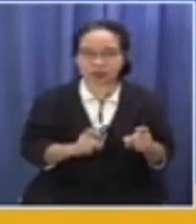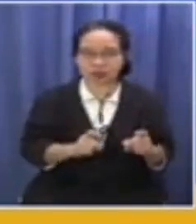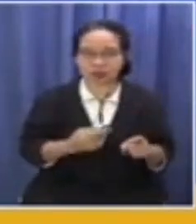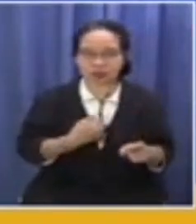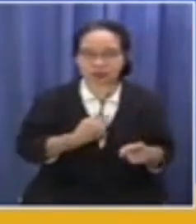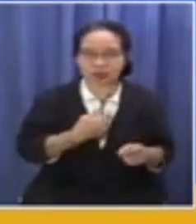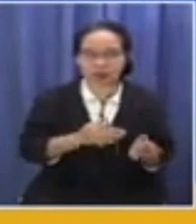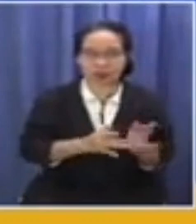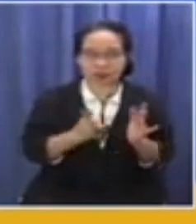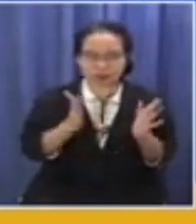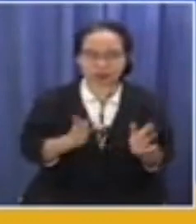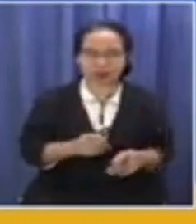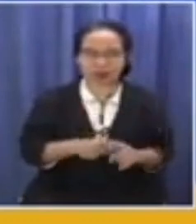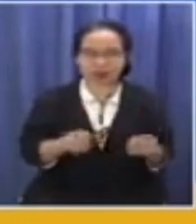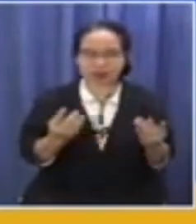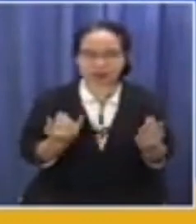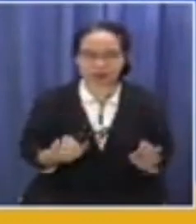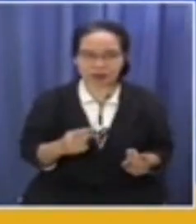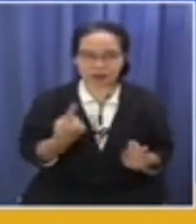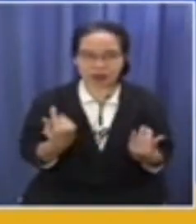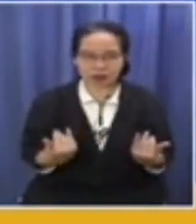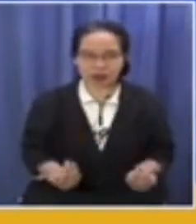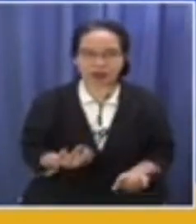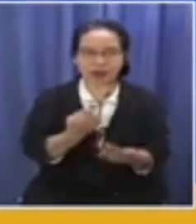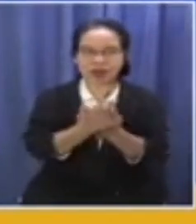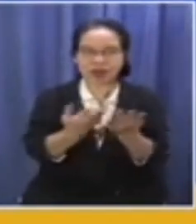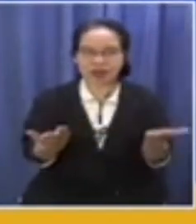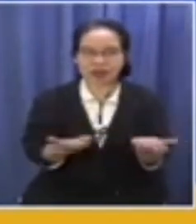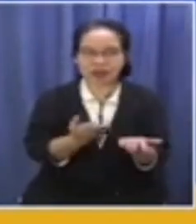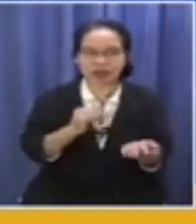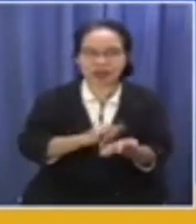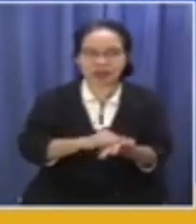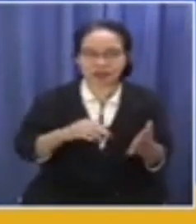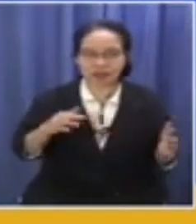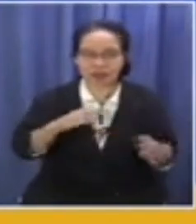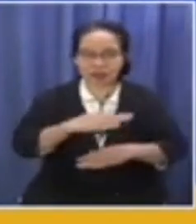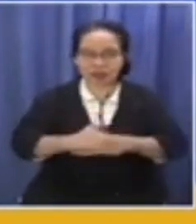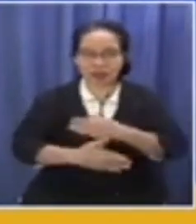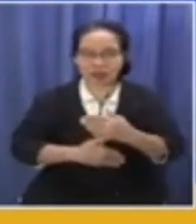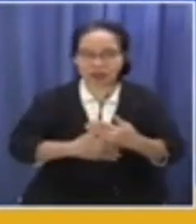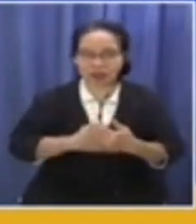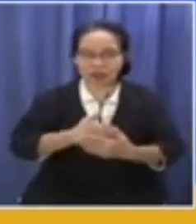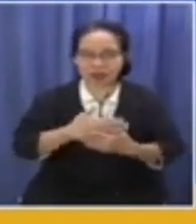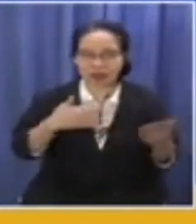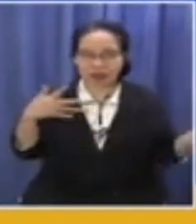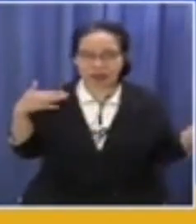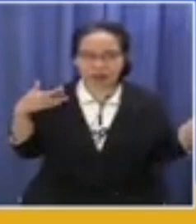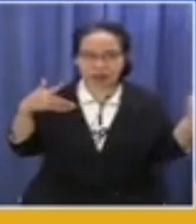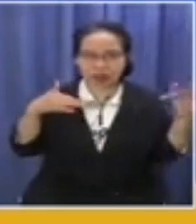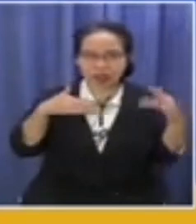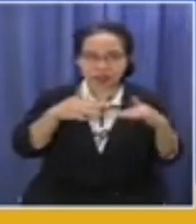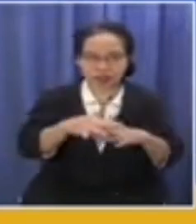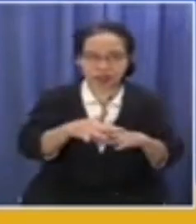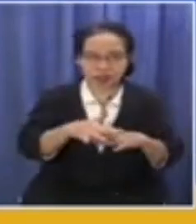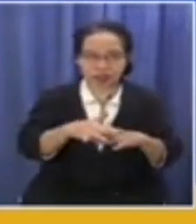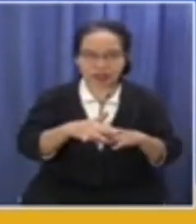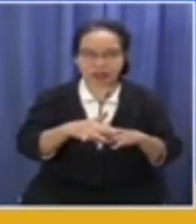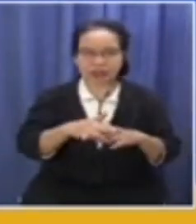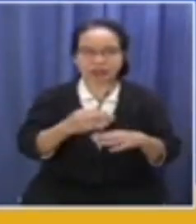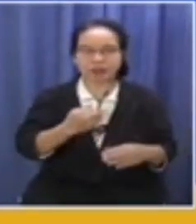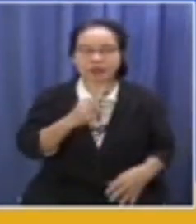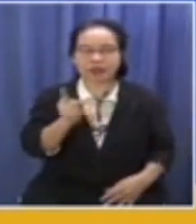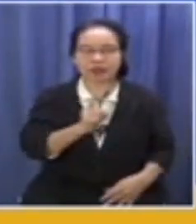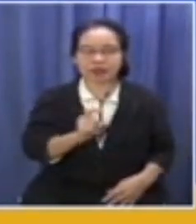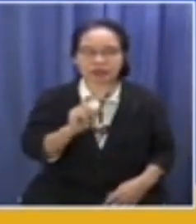Isa po akong Christian subalit ngayon lang po ako nakarating sa ganitong pagtitipon narito po yung katanungan ko